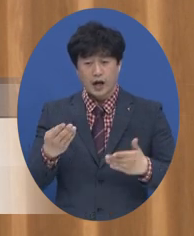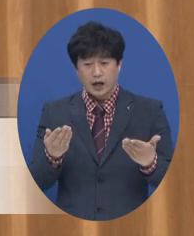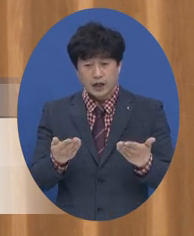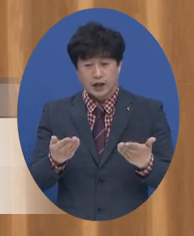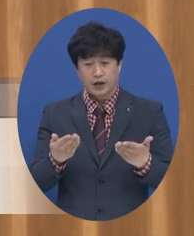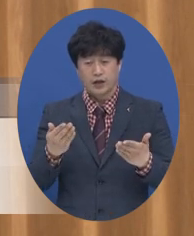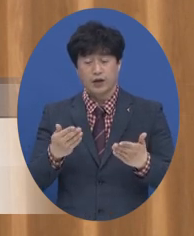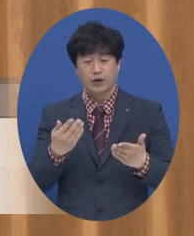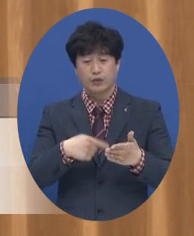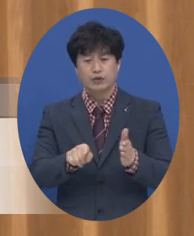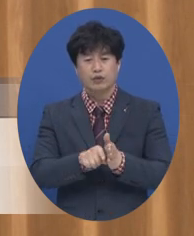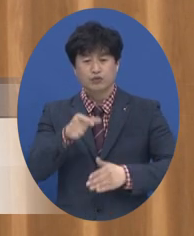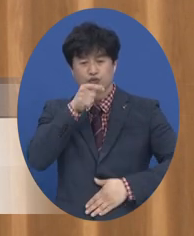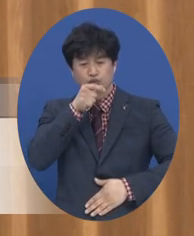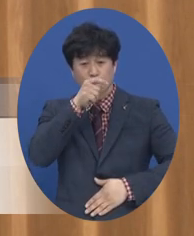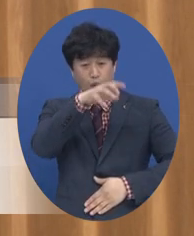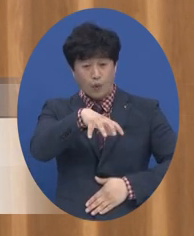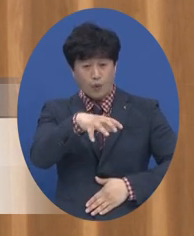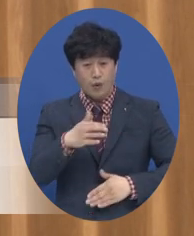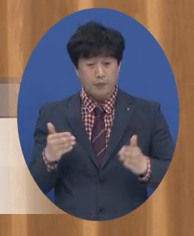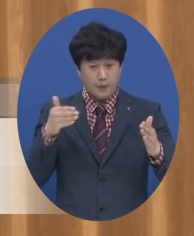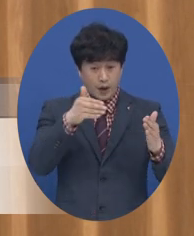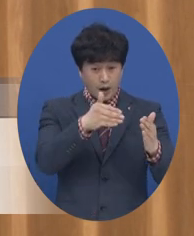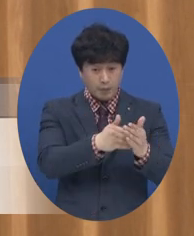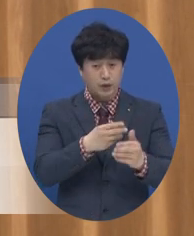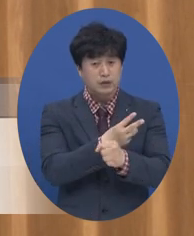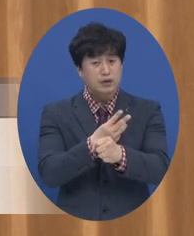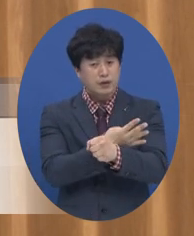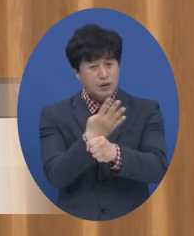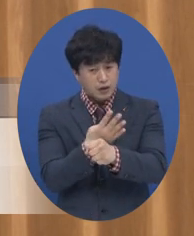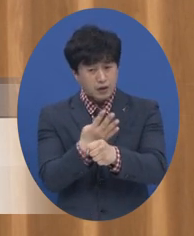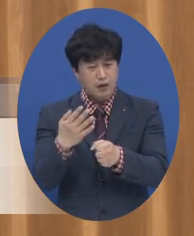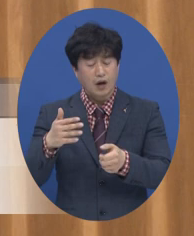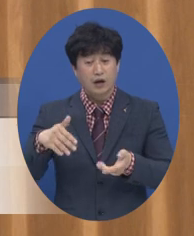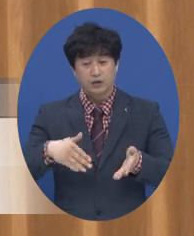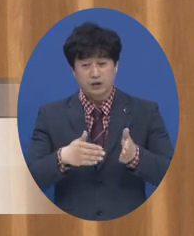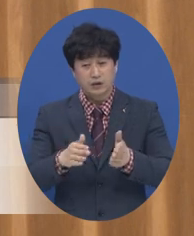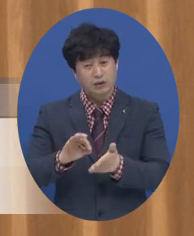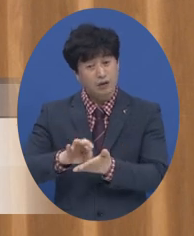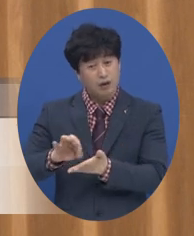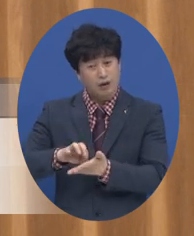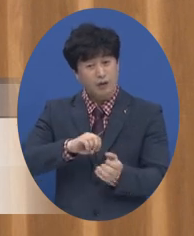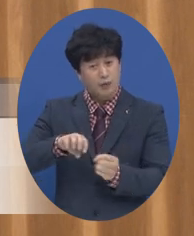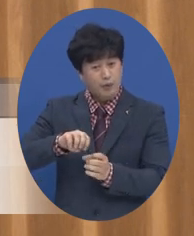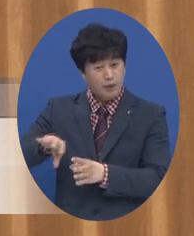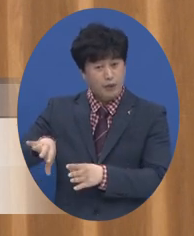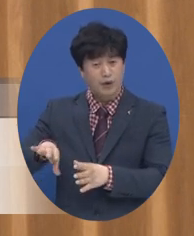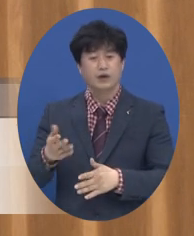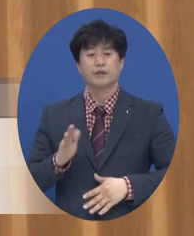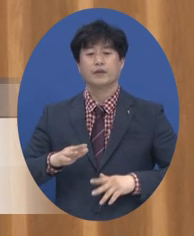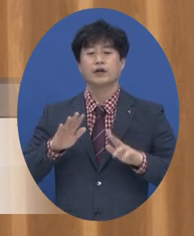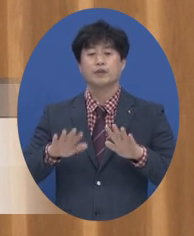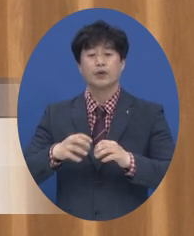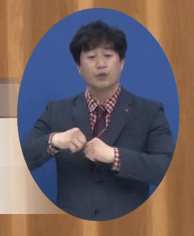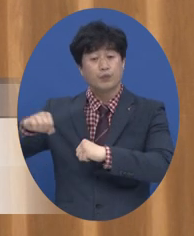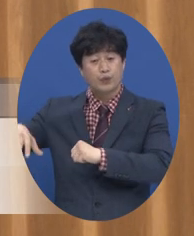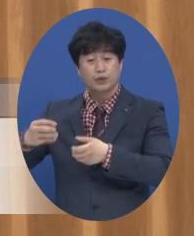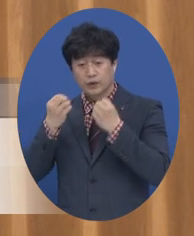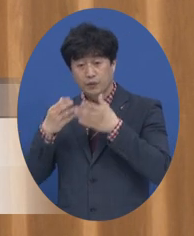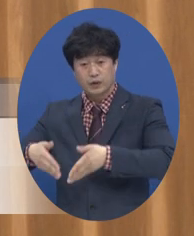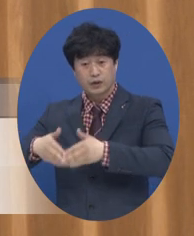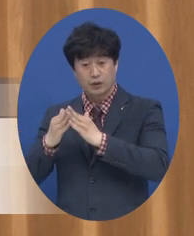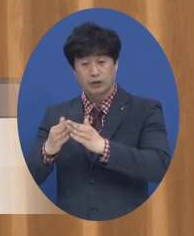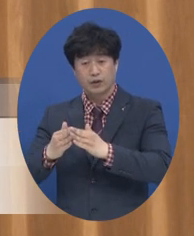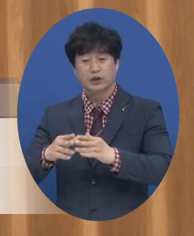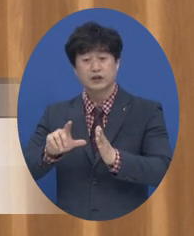같은 의 업무를 보기 위해 수원 본원을 방문하려면 3 4시간 이상을 길에서 보내야 했는데요 이번 분원 신설로